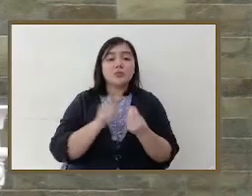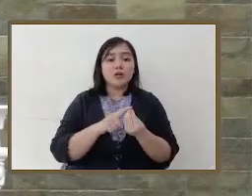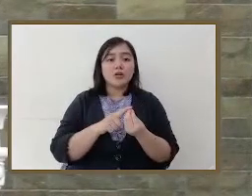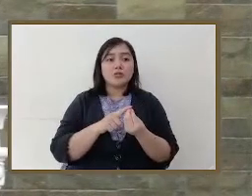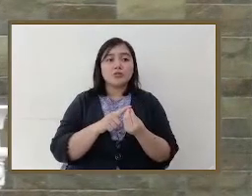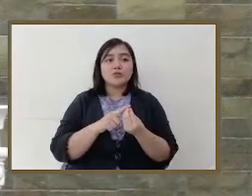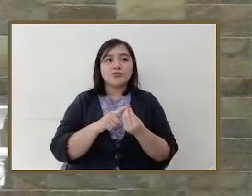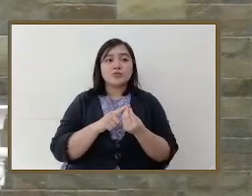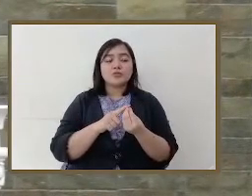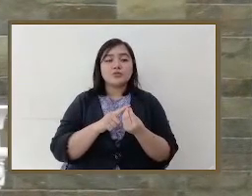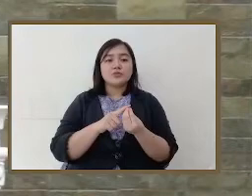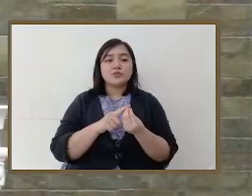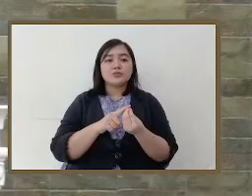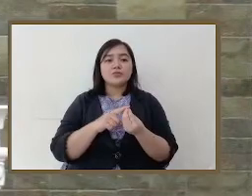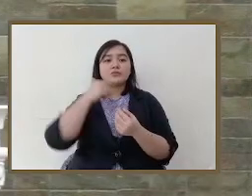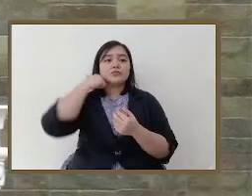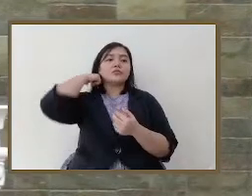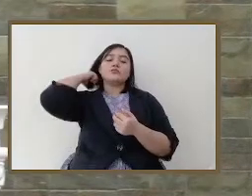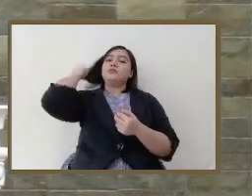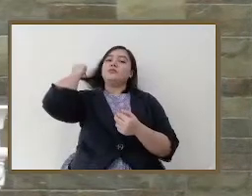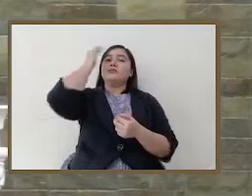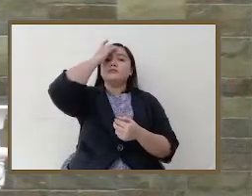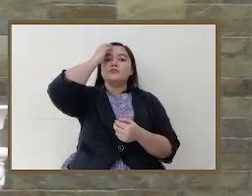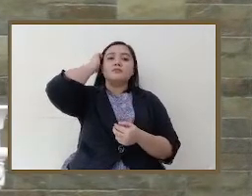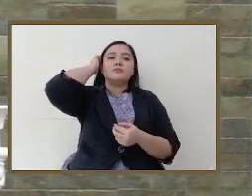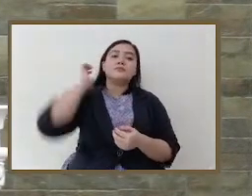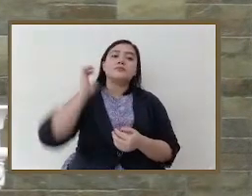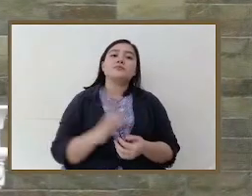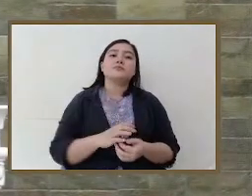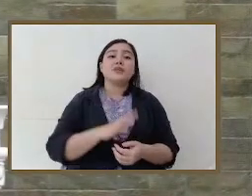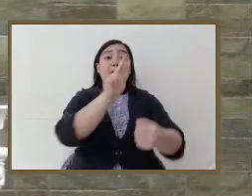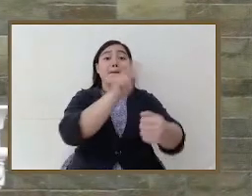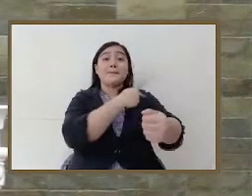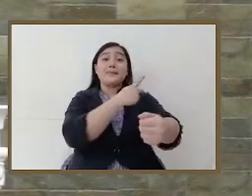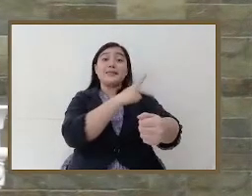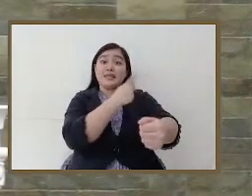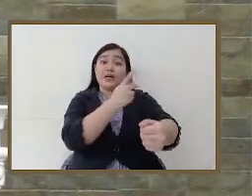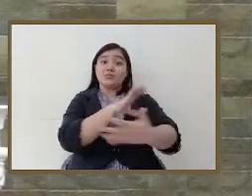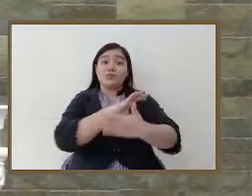po ganun ang ibig sabihin ni David. He was talking about here building a family.